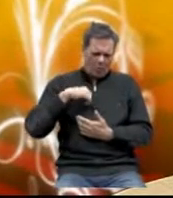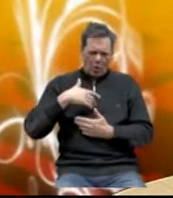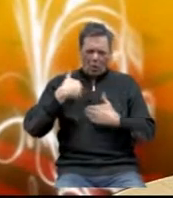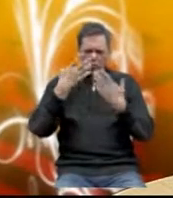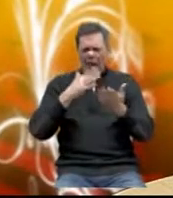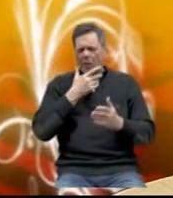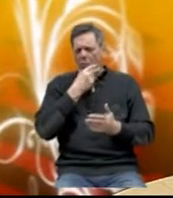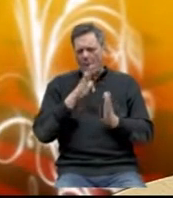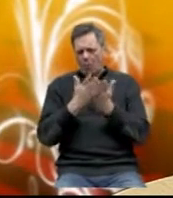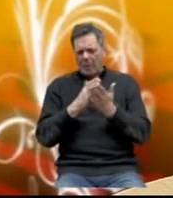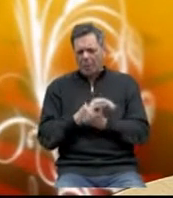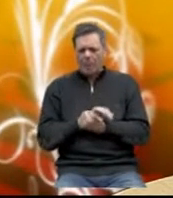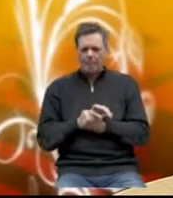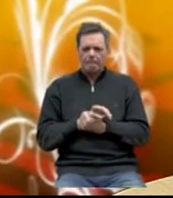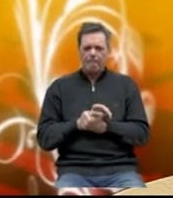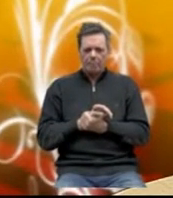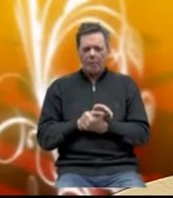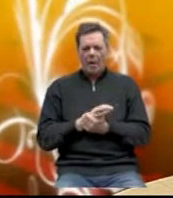krasnu knjigu, Priručnik za